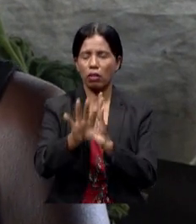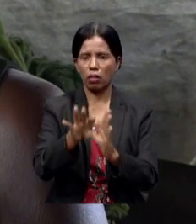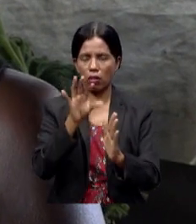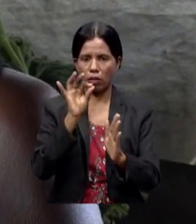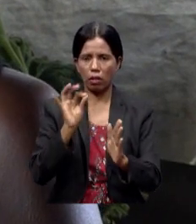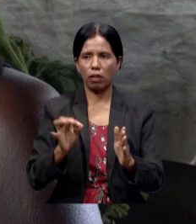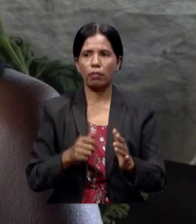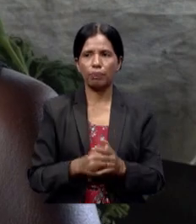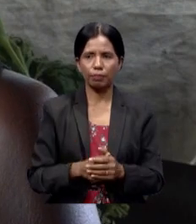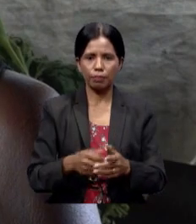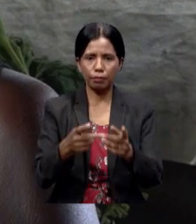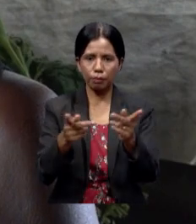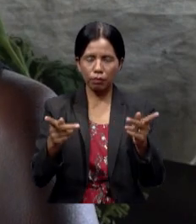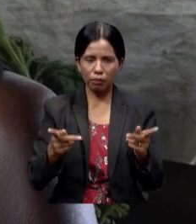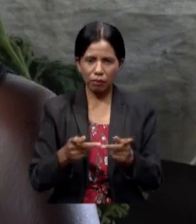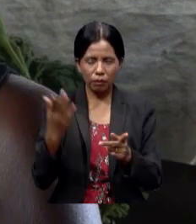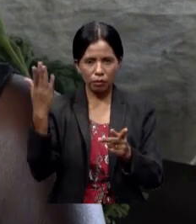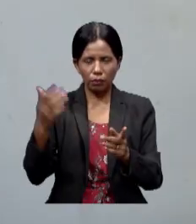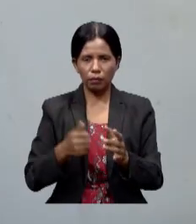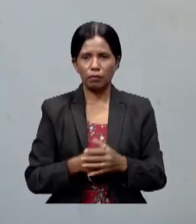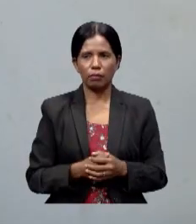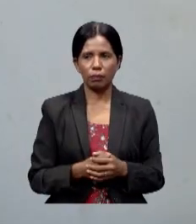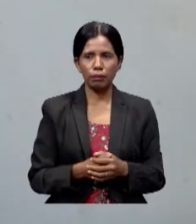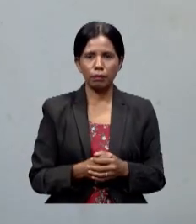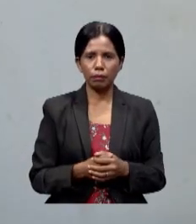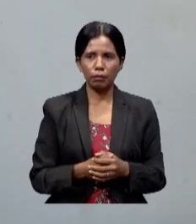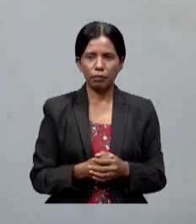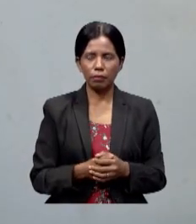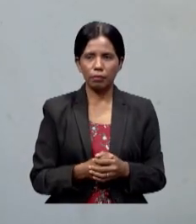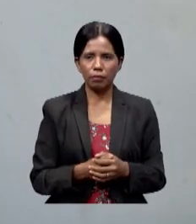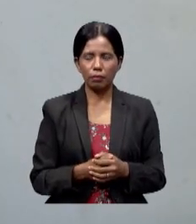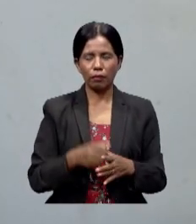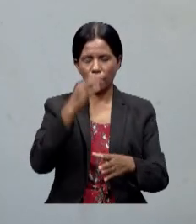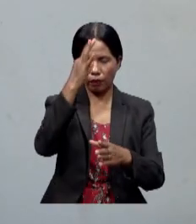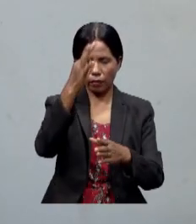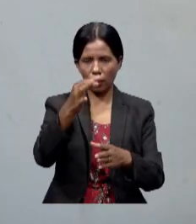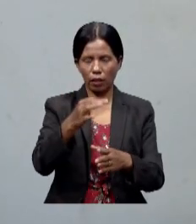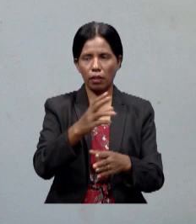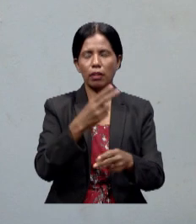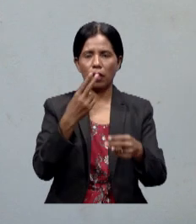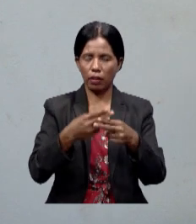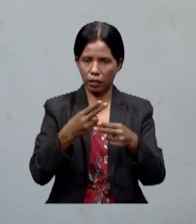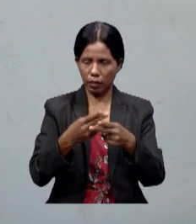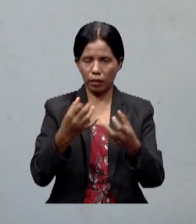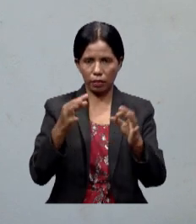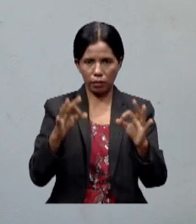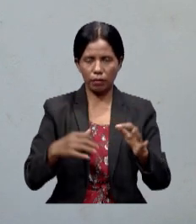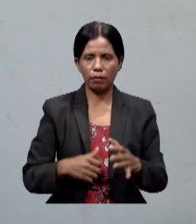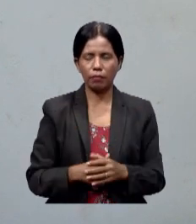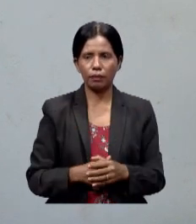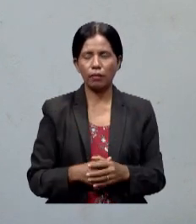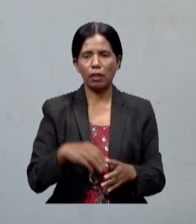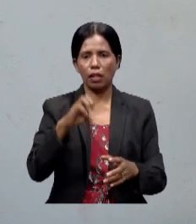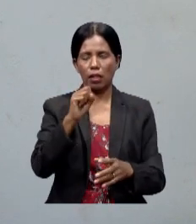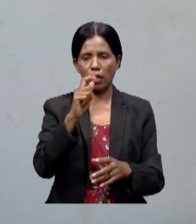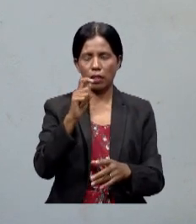be pedasu kita sabale tene ban mane nene nia rai nema abang bayru dia hau hatama nara ona estatal nini